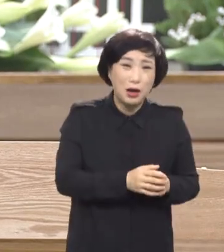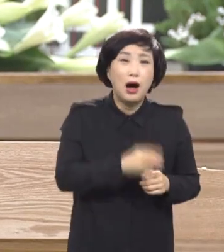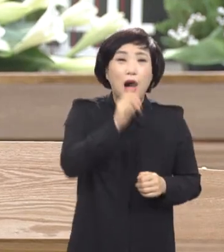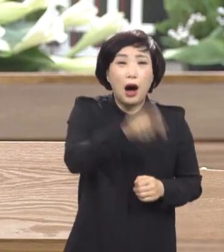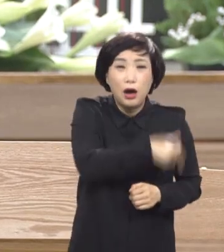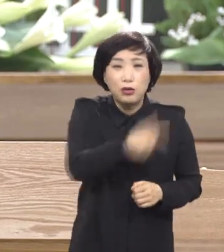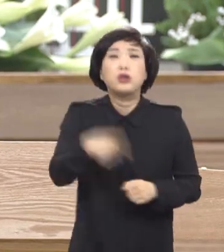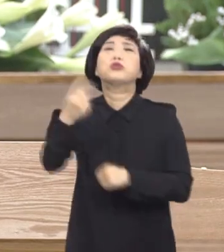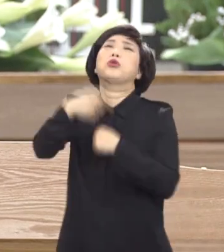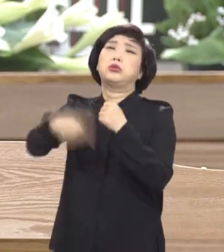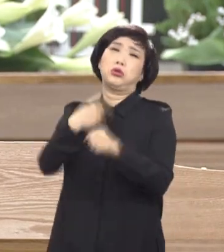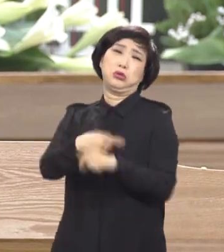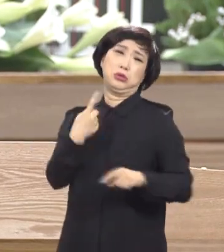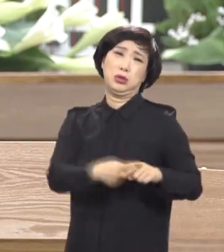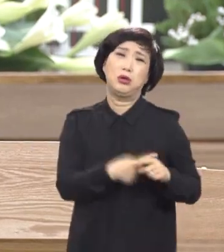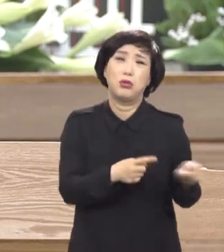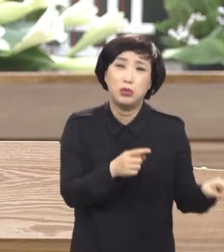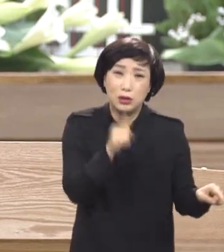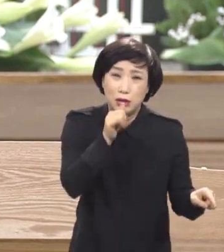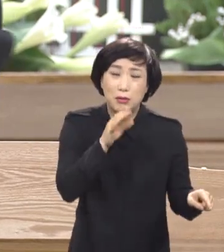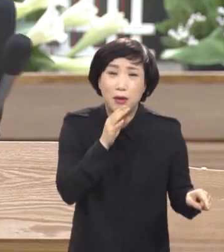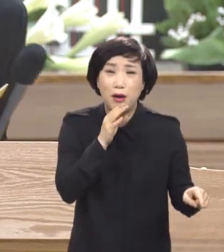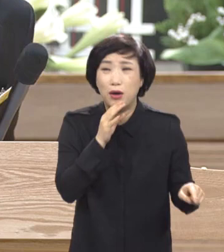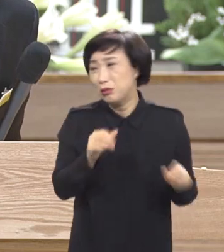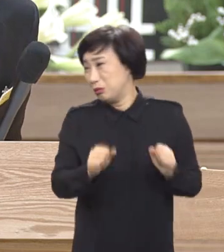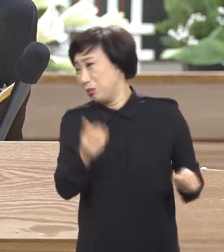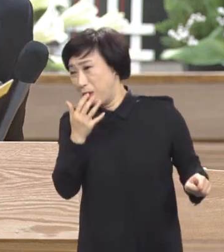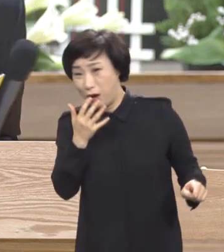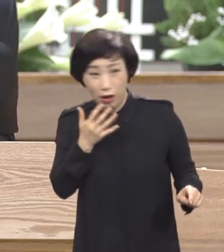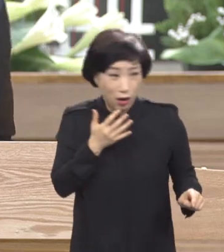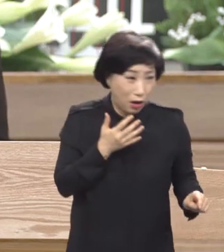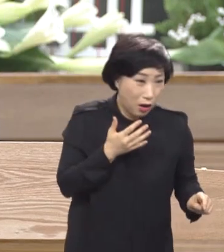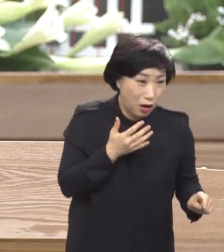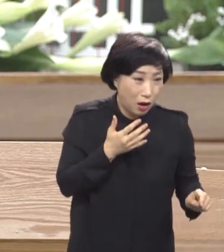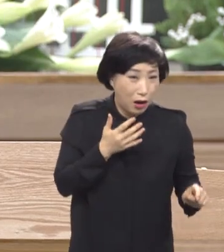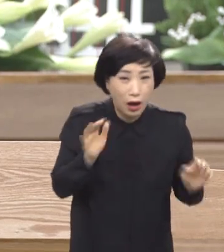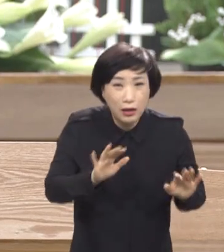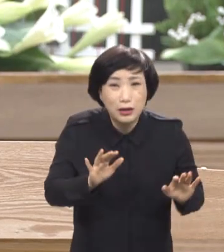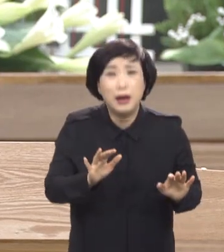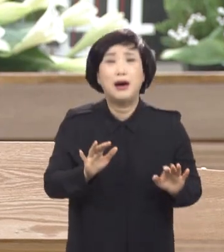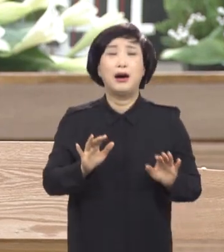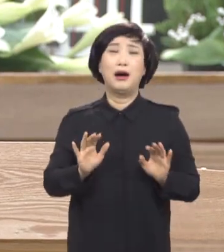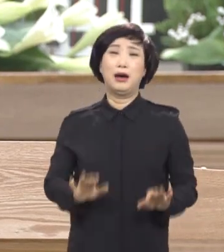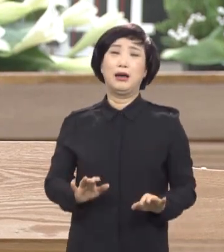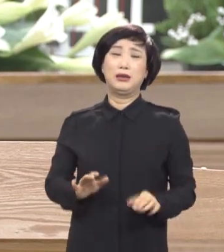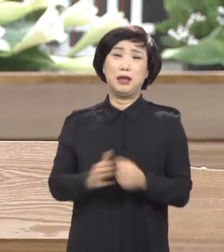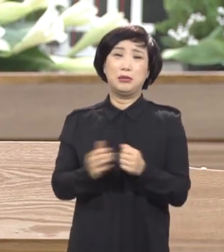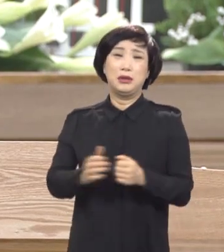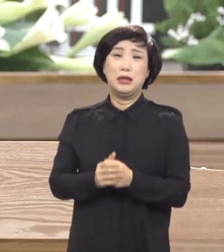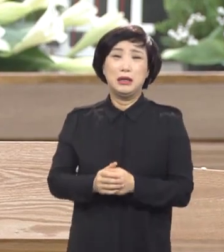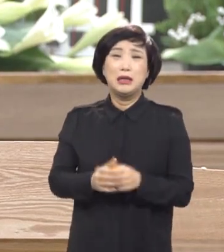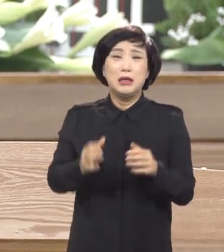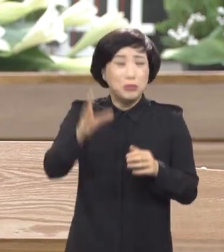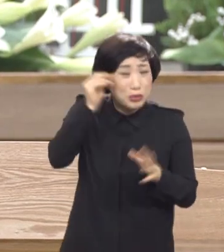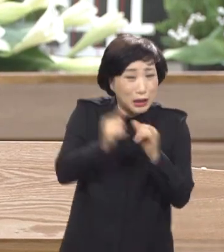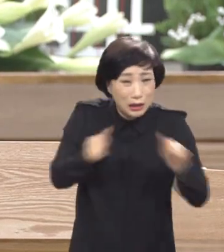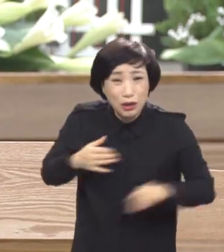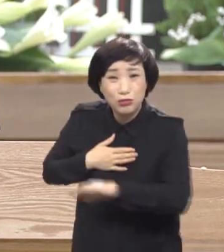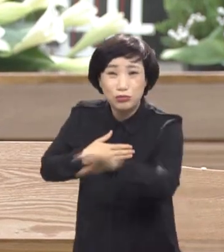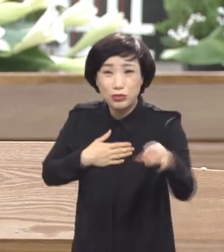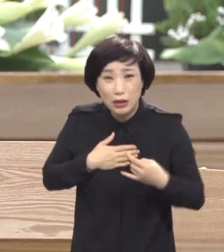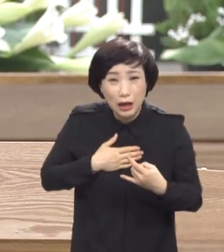철렴 같은 고통이라긴 한데 고통을 어떻게 견딜까 하나님은 그래도 무지한 우리들에게